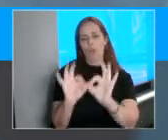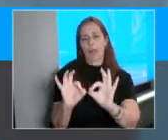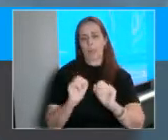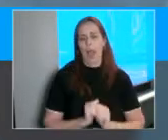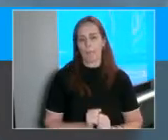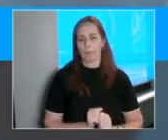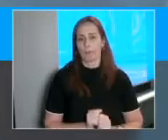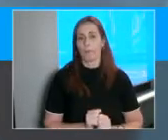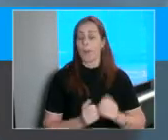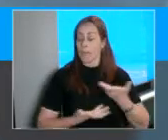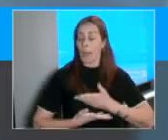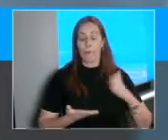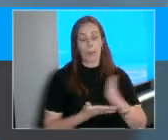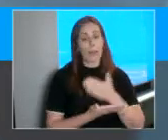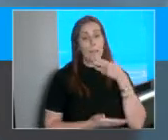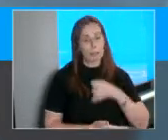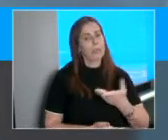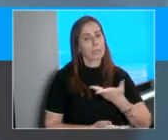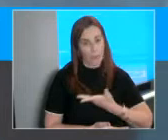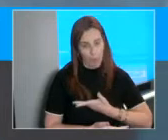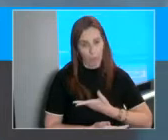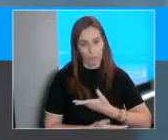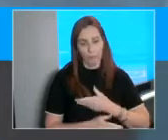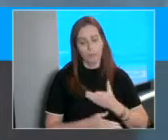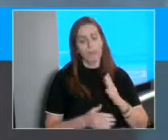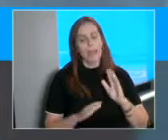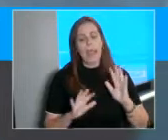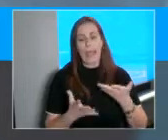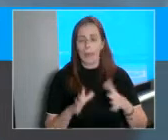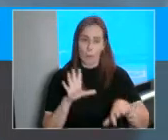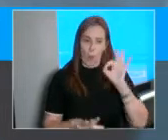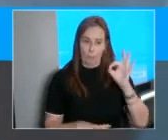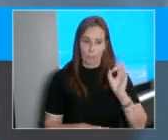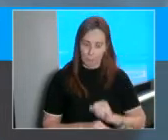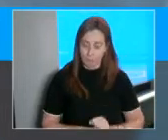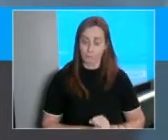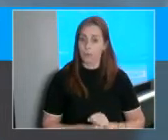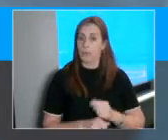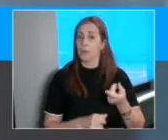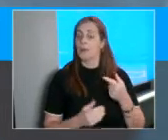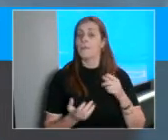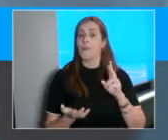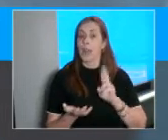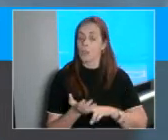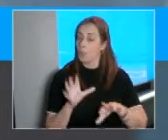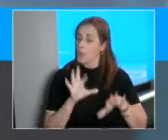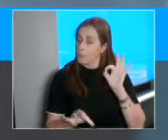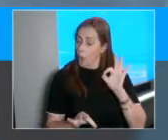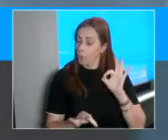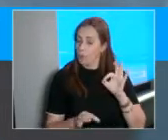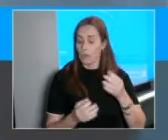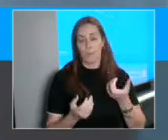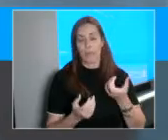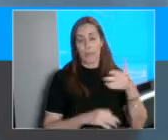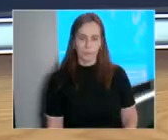עצמה. מקבלי ההחלטה בארץ קיבלו מהם הכוונה לאופן הבחירה הרצוי, ולגיטימציה לבחור בדגל